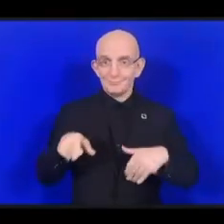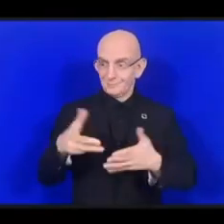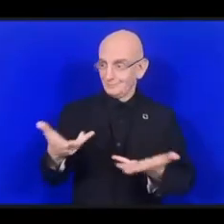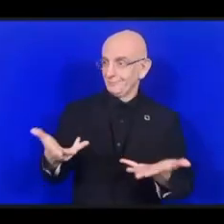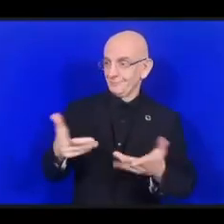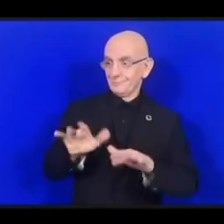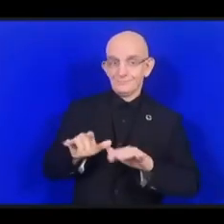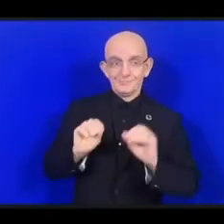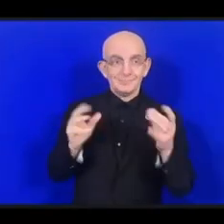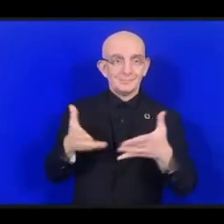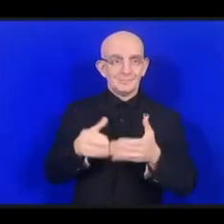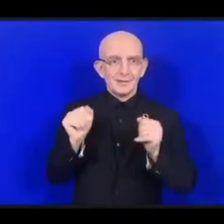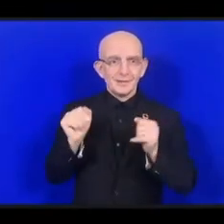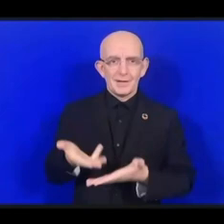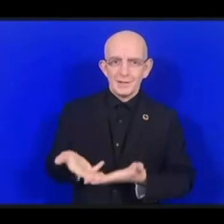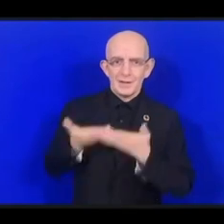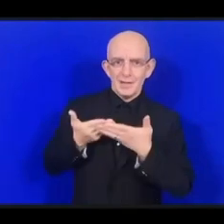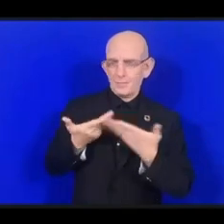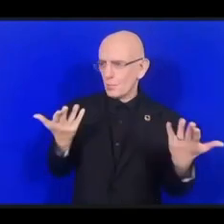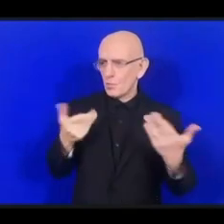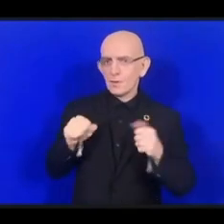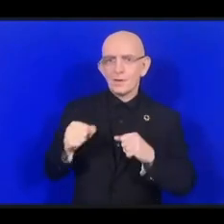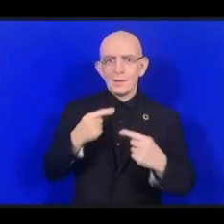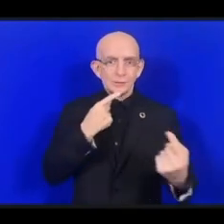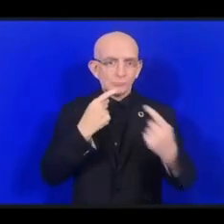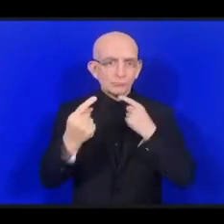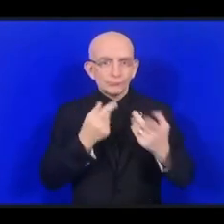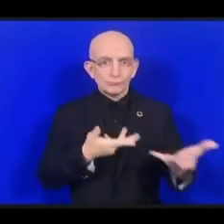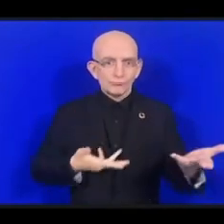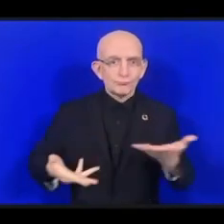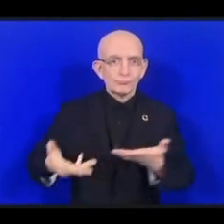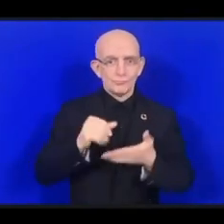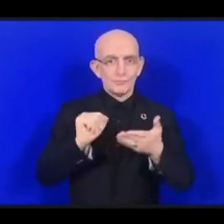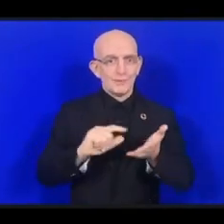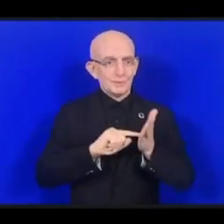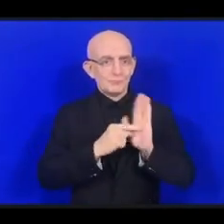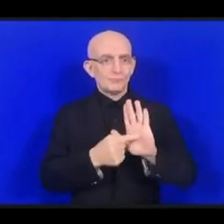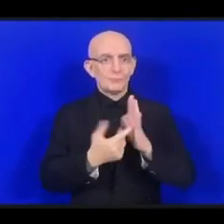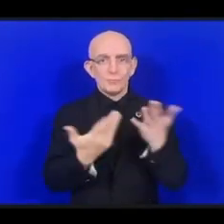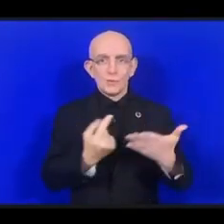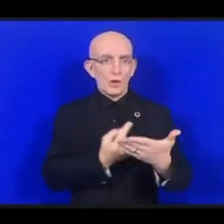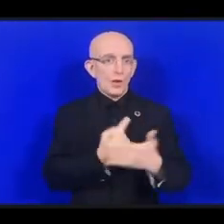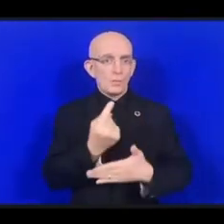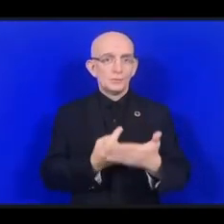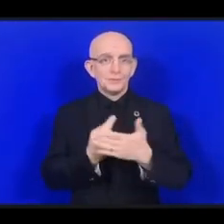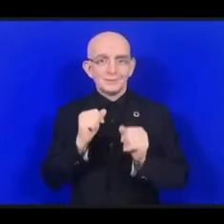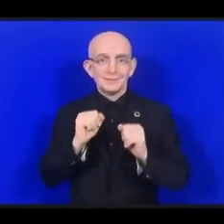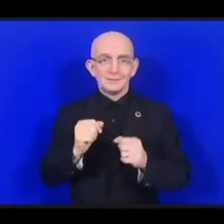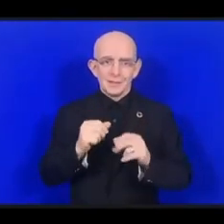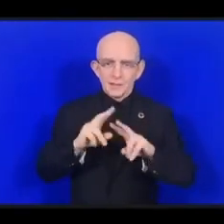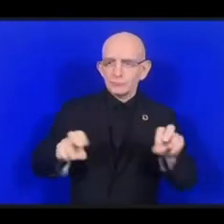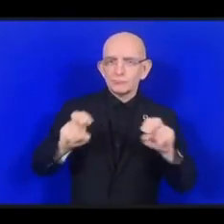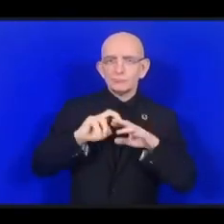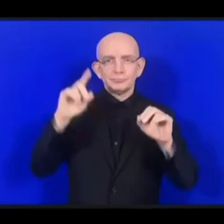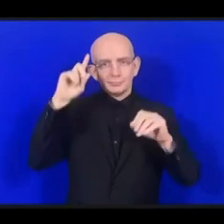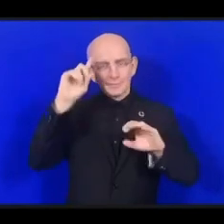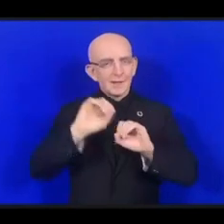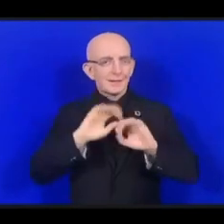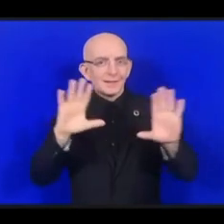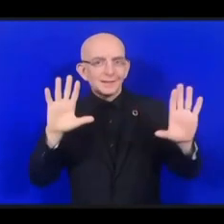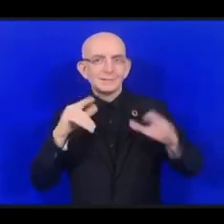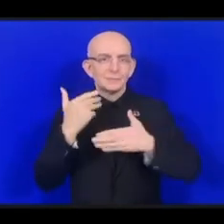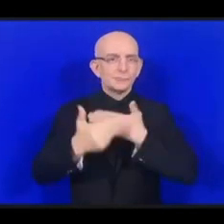交流的空间，它充满了机会，让每个人都有机会探索自己的创造力、灵感和好奇